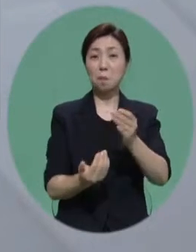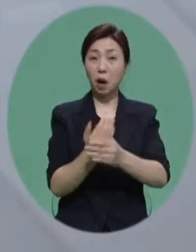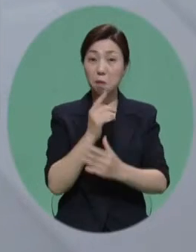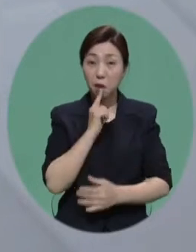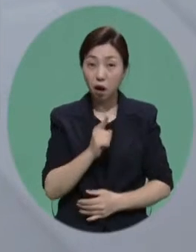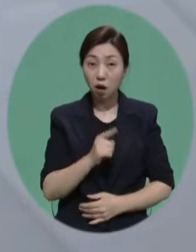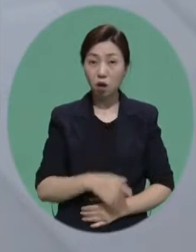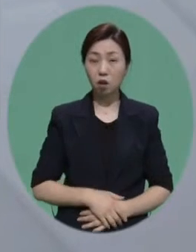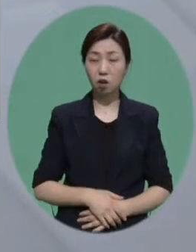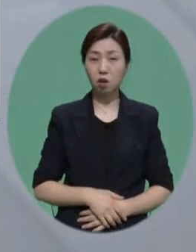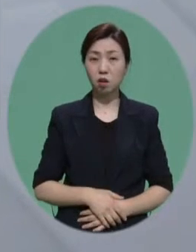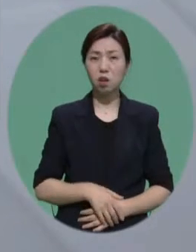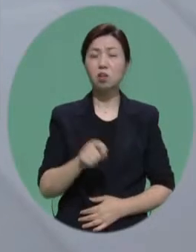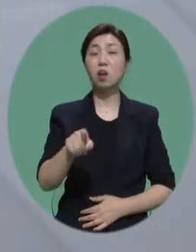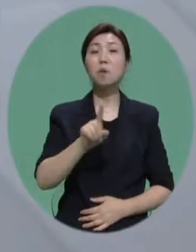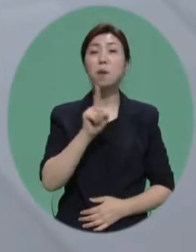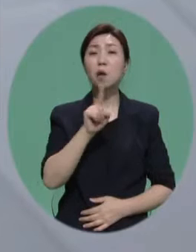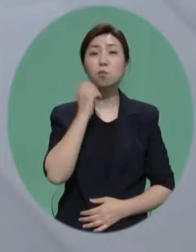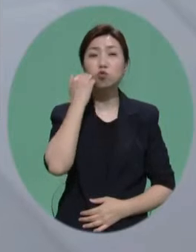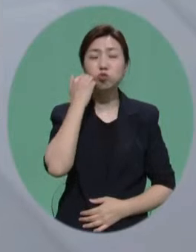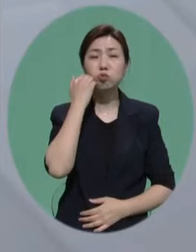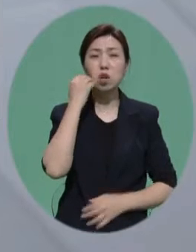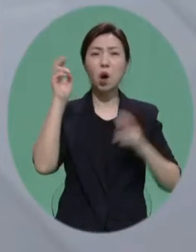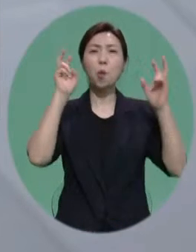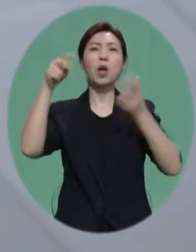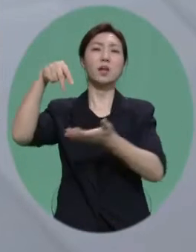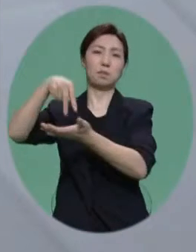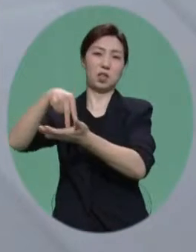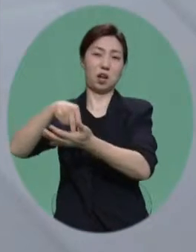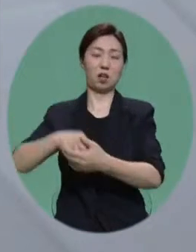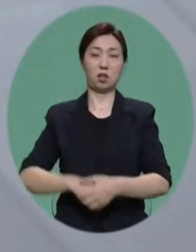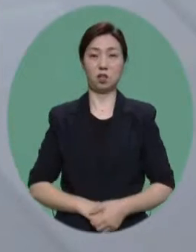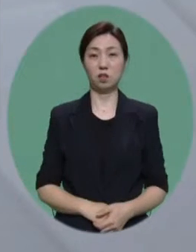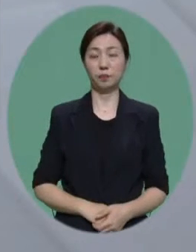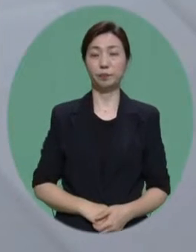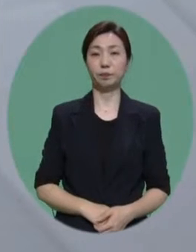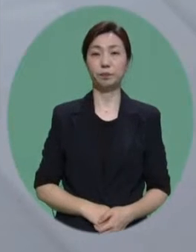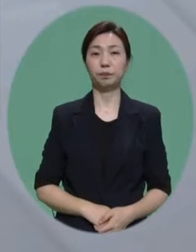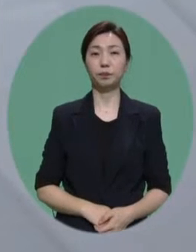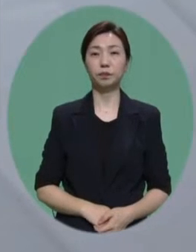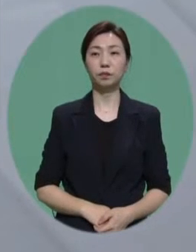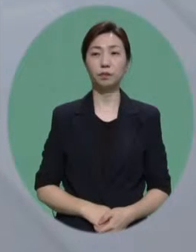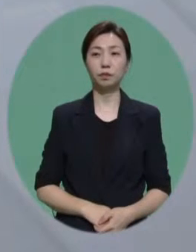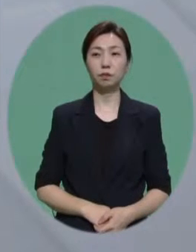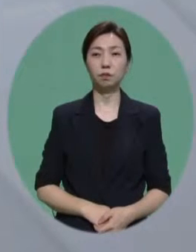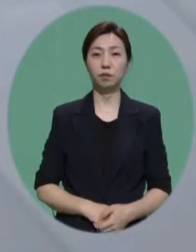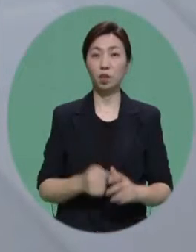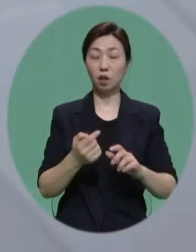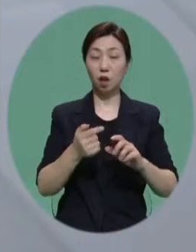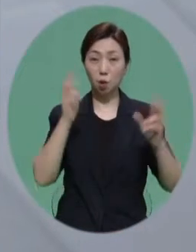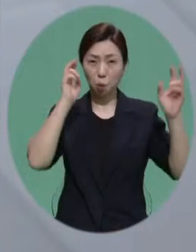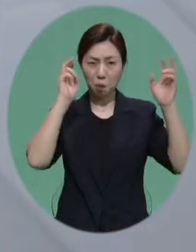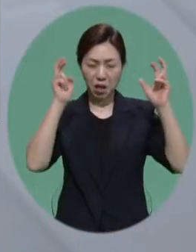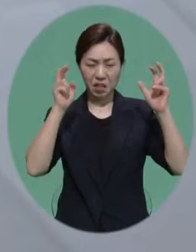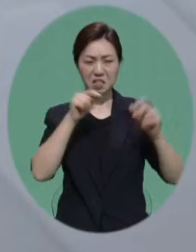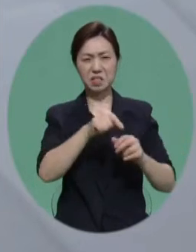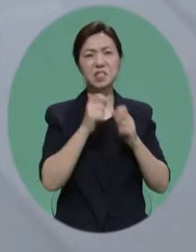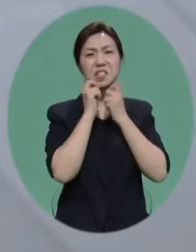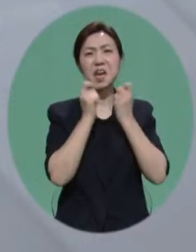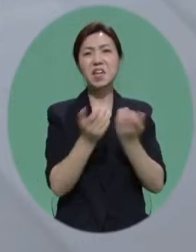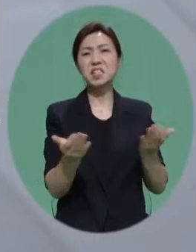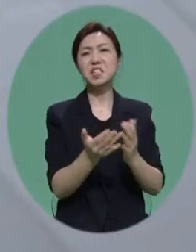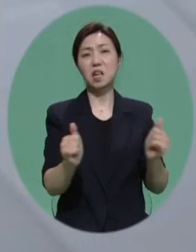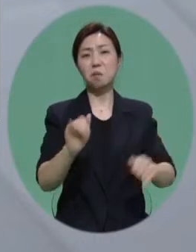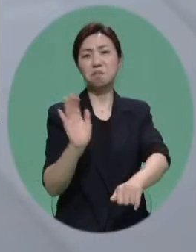은 근데 기업들의 논리에 요 그리고 어떤 않은 이제 에 이제 그렇게 기업들이 그런 태도를 보이기 때문에